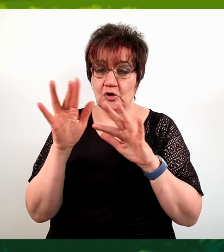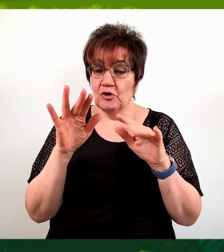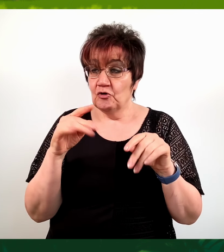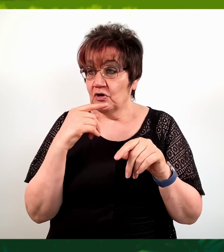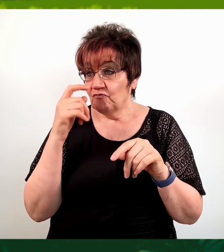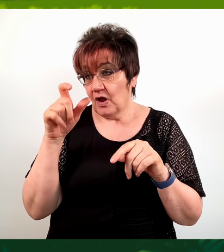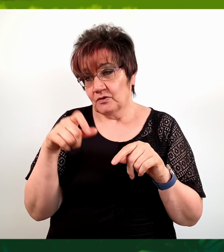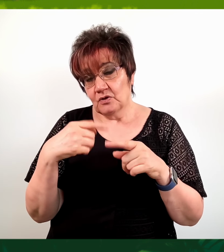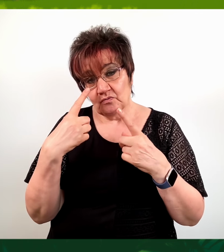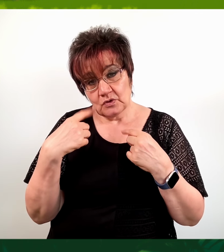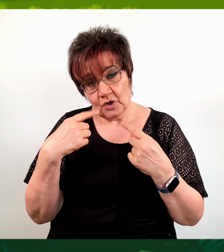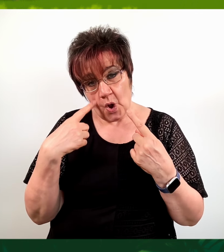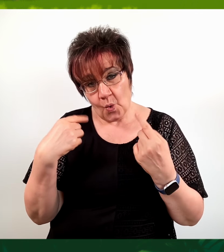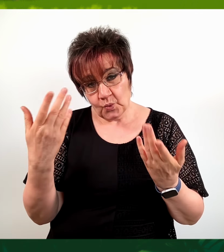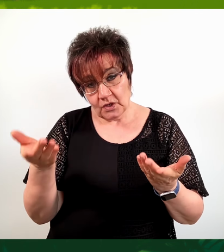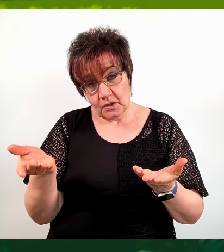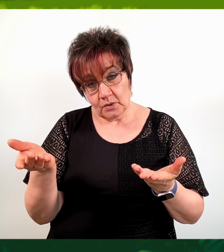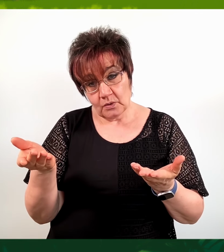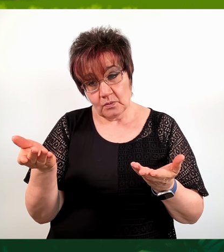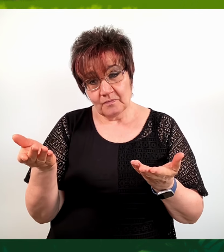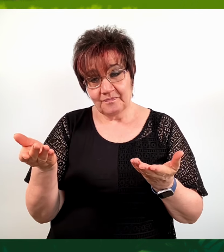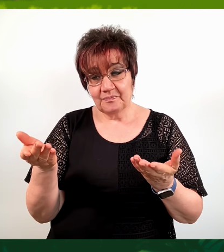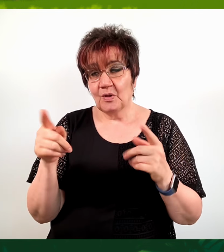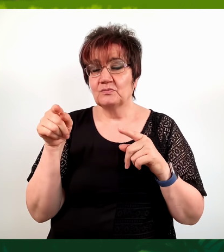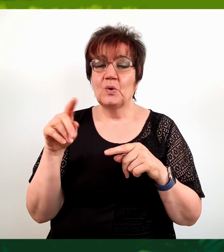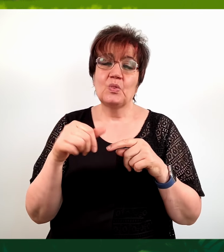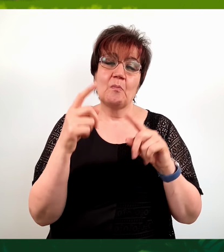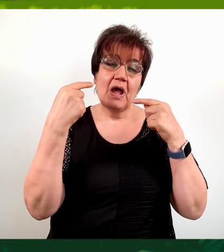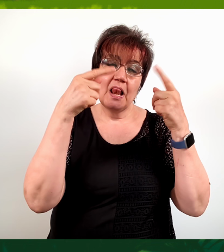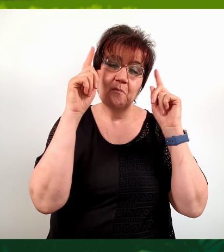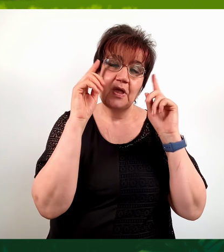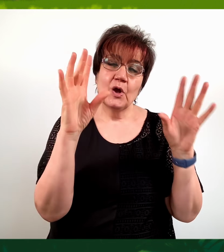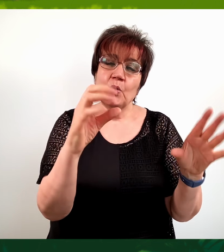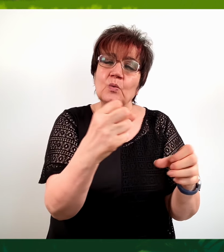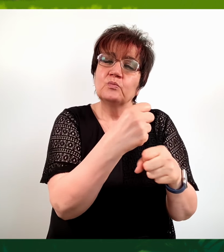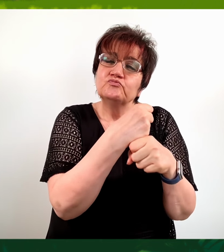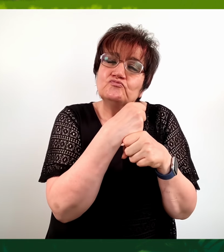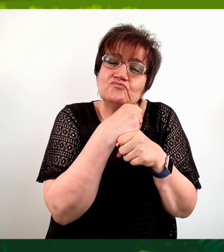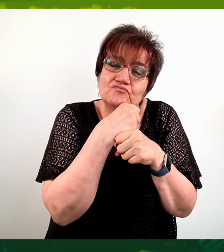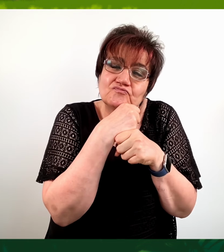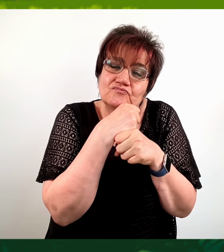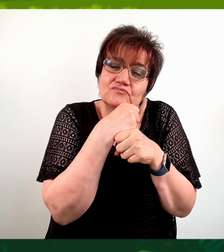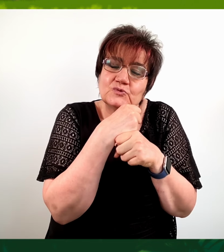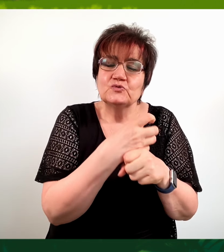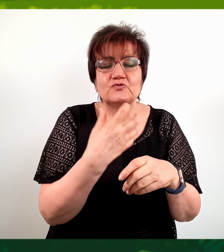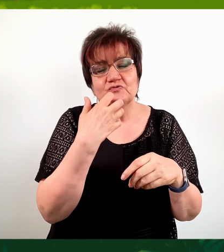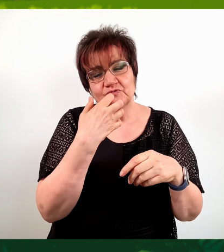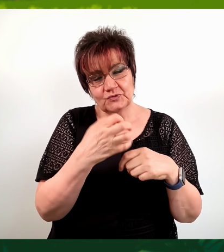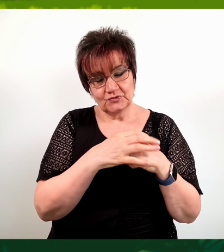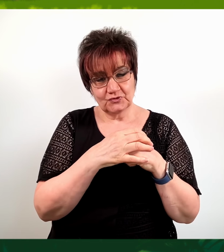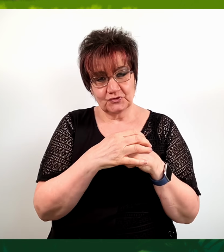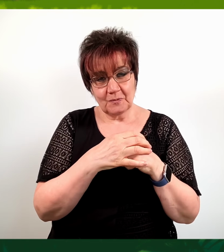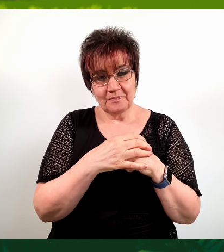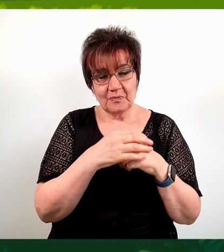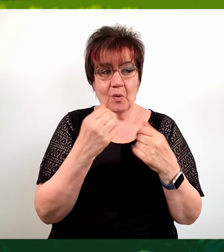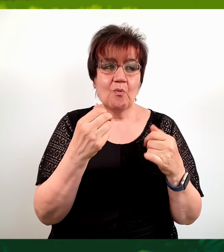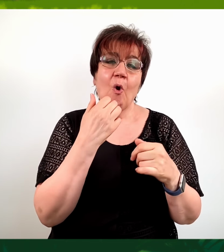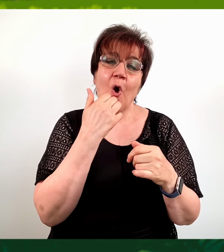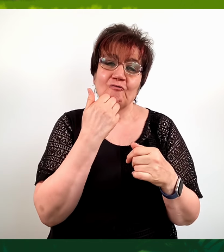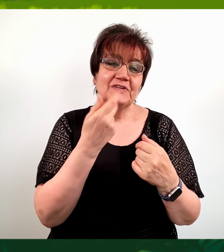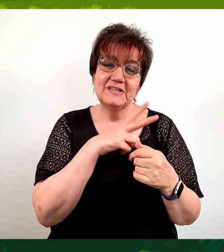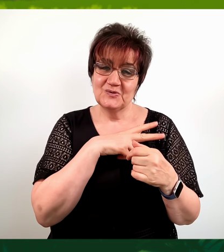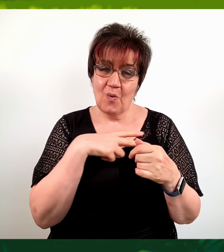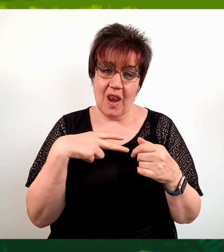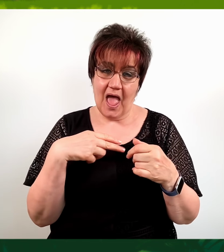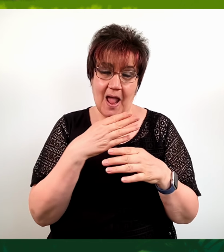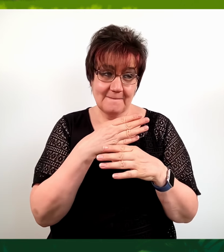Schneeweißchen wurde ganz traurig ums Herz. Sie umarmte den Bären und wünschte sich, dass es nicht so lange